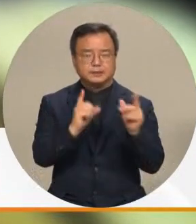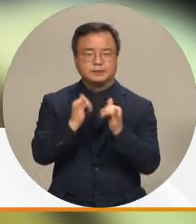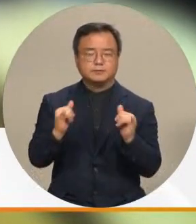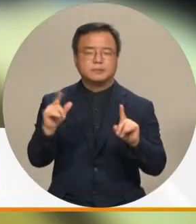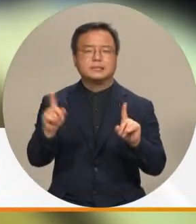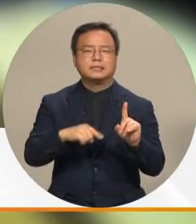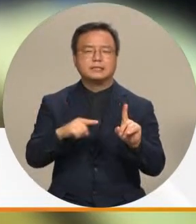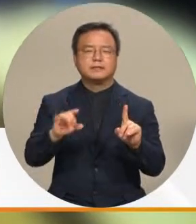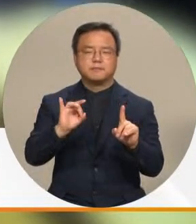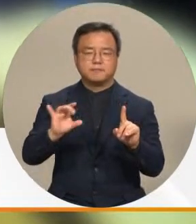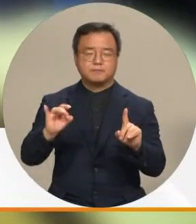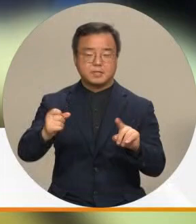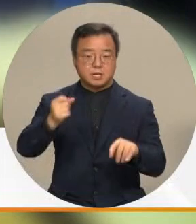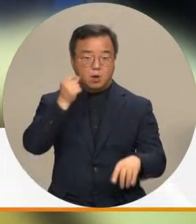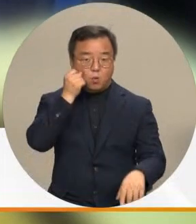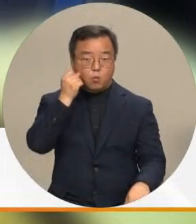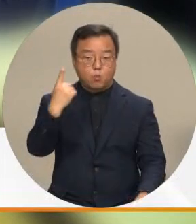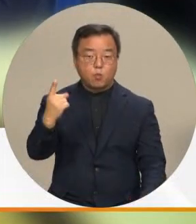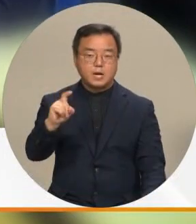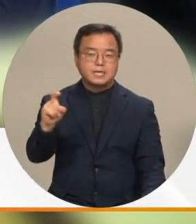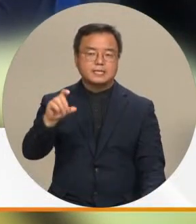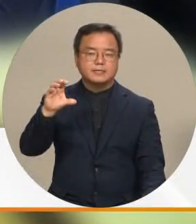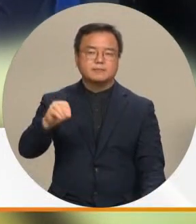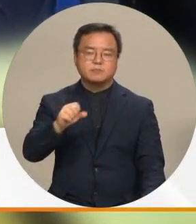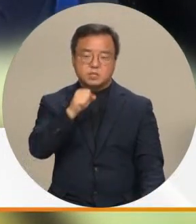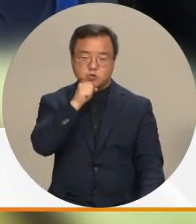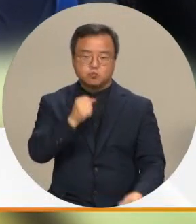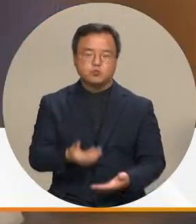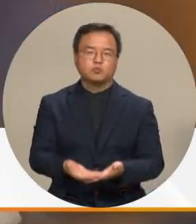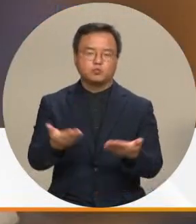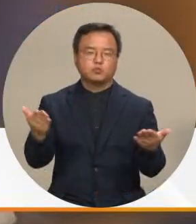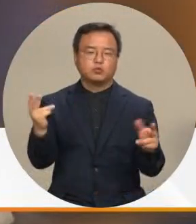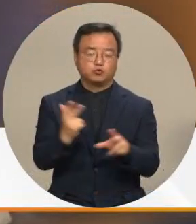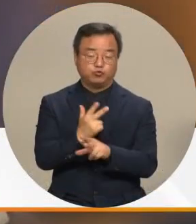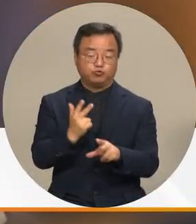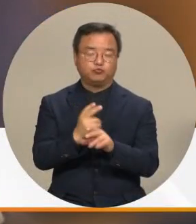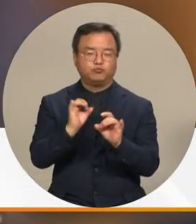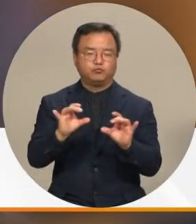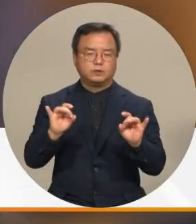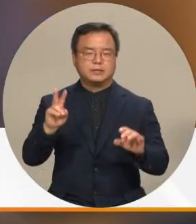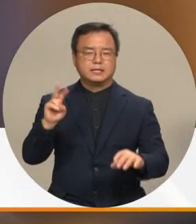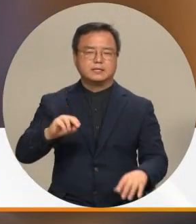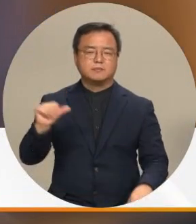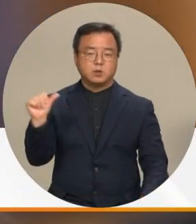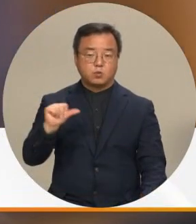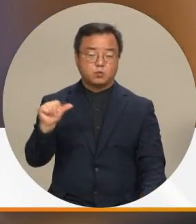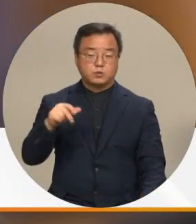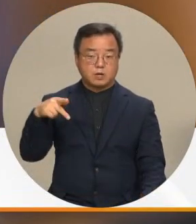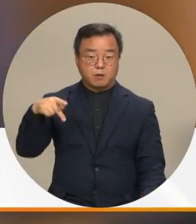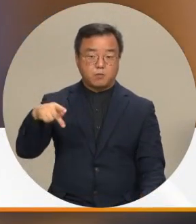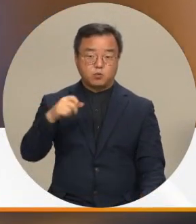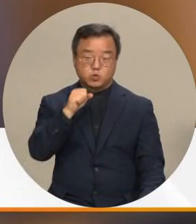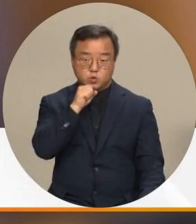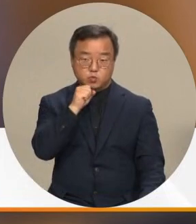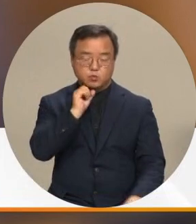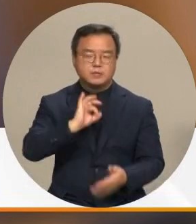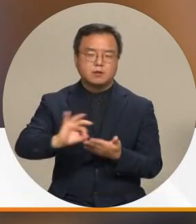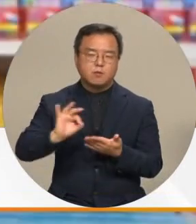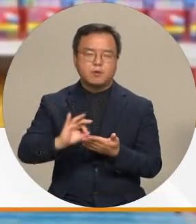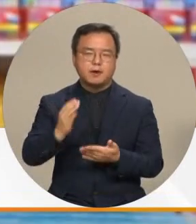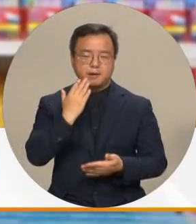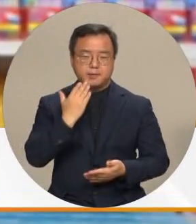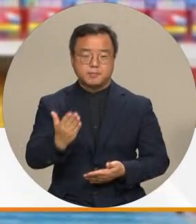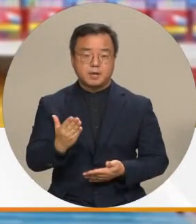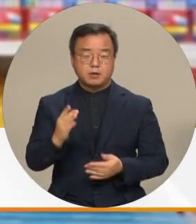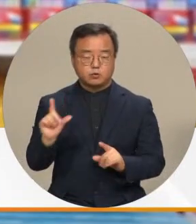1인당 월 10만 포인트를 부여하고 있고요 주 단위로 2만5천 포인트를 사용할 수 있도록 하는데요 주민